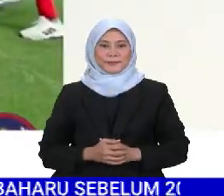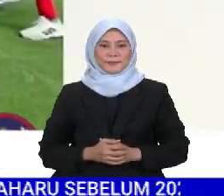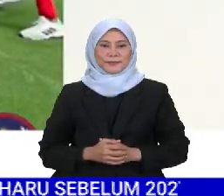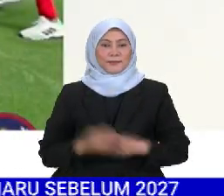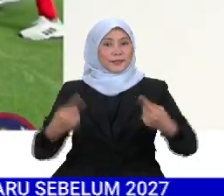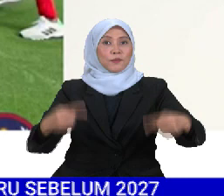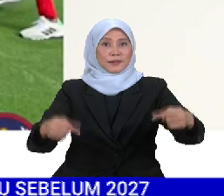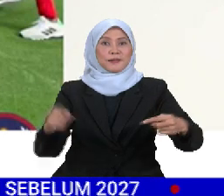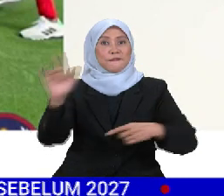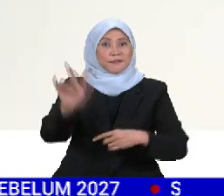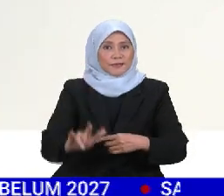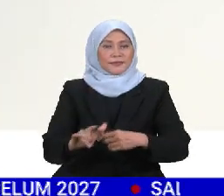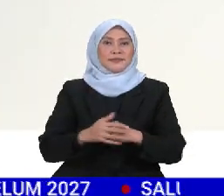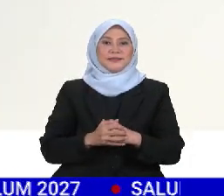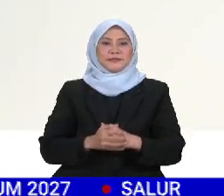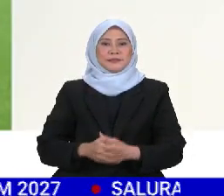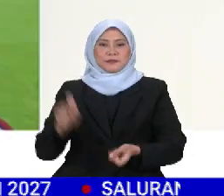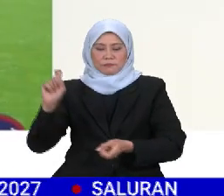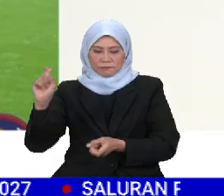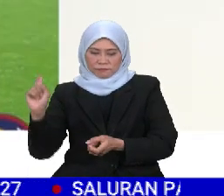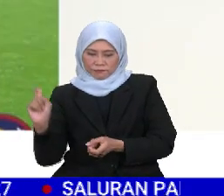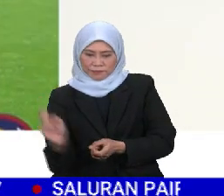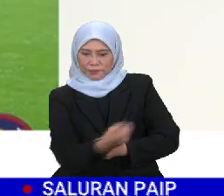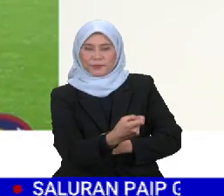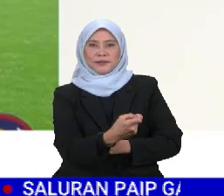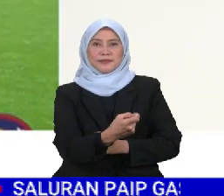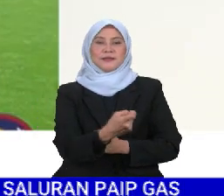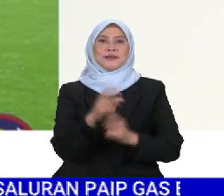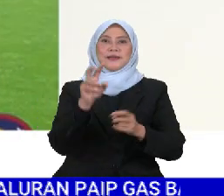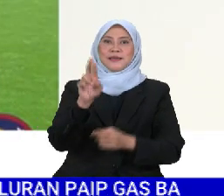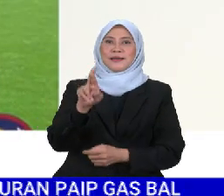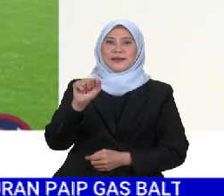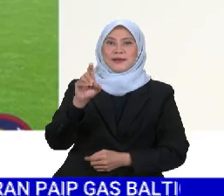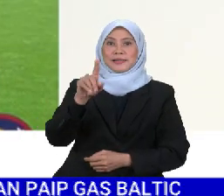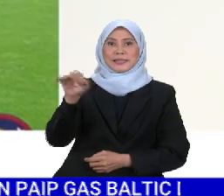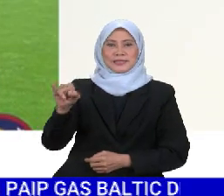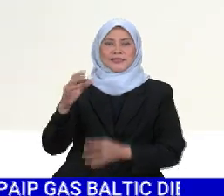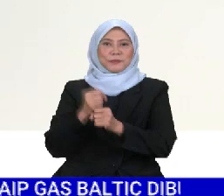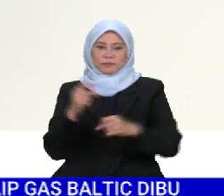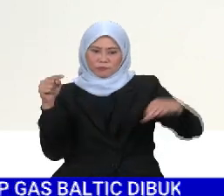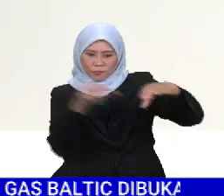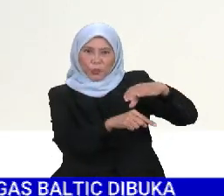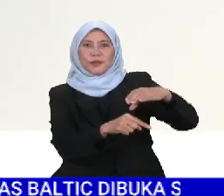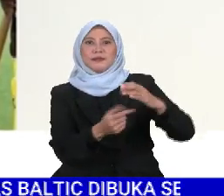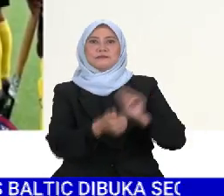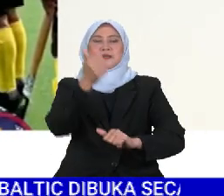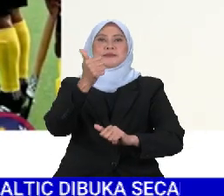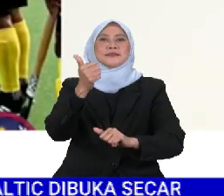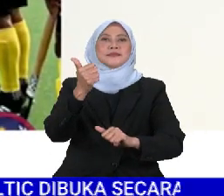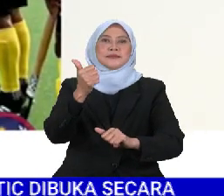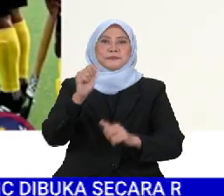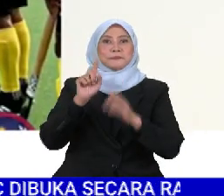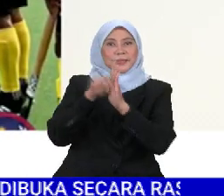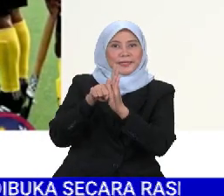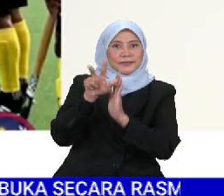Dalam perlawanan persahabatan tersebut, pakar pukulan sudut penalti skuad Speedy Tigers Muhammad Razi Abdul Rahim berjaya mendapatkan gol tunggal perlawanan pada minit